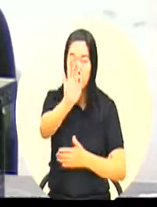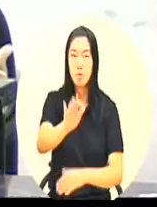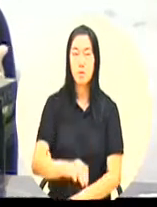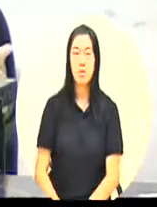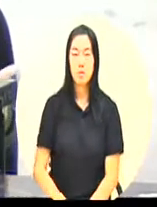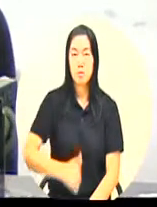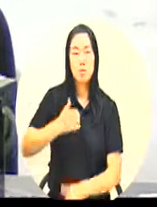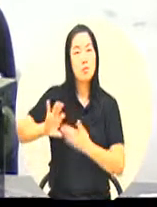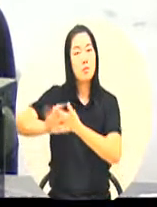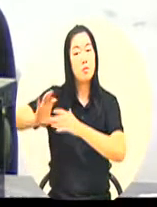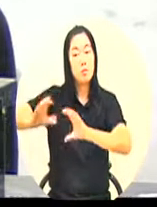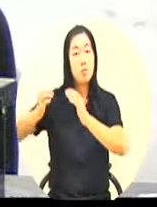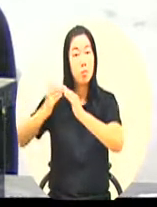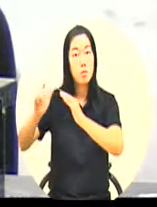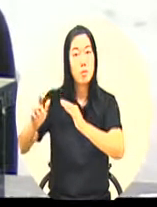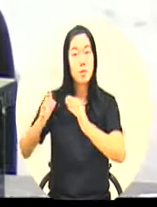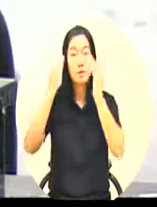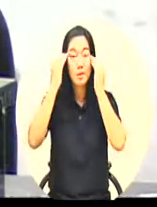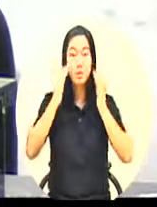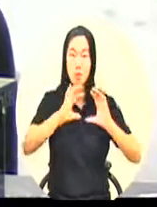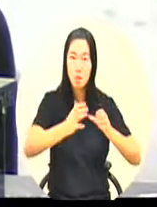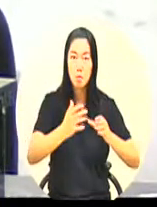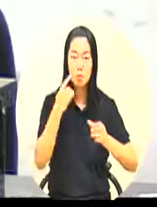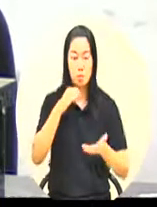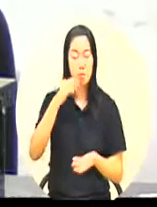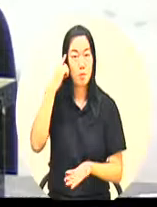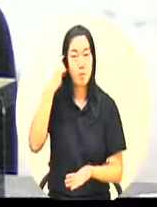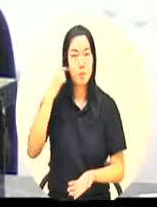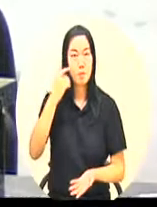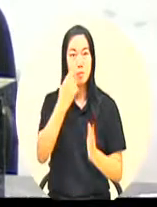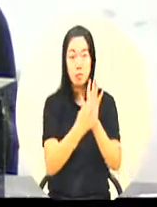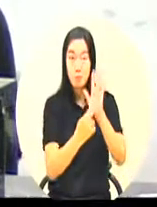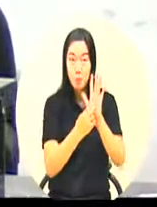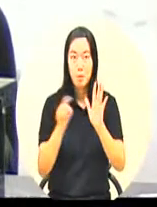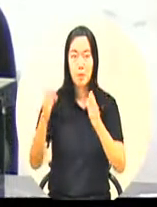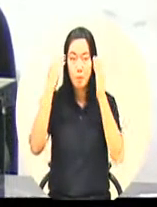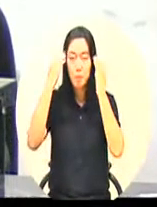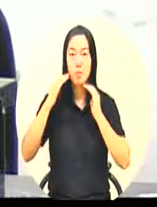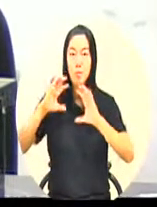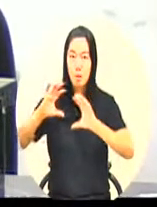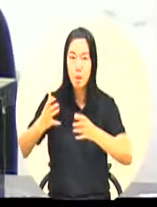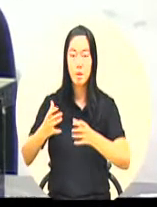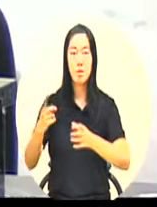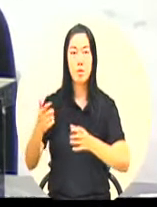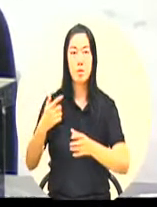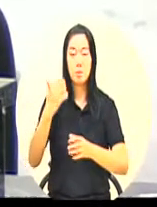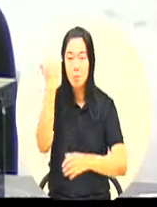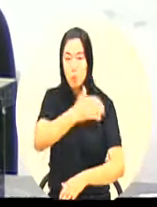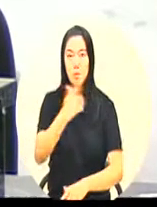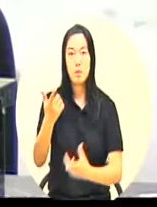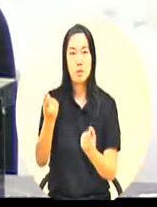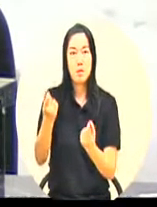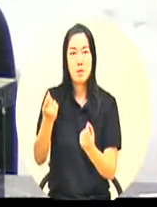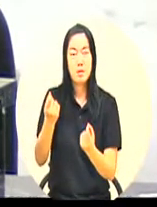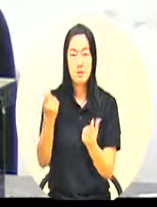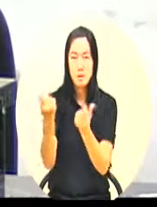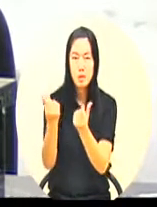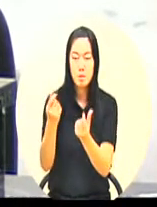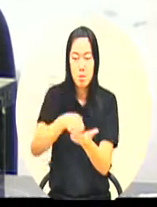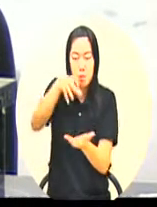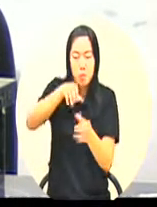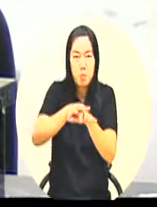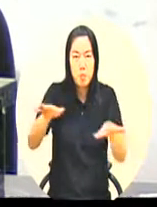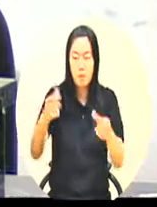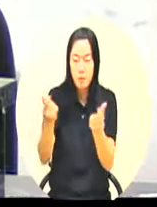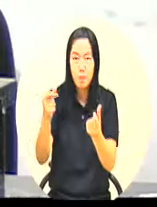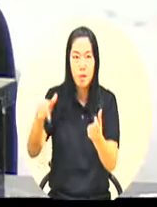其他国家，例如说韩国，举例而已，我没有诅咒韩国。比如说韩国，万一也发生其他这种类似核灾，或者是有其